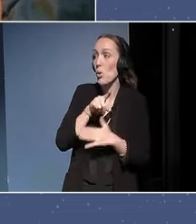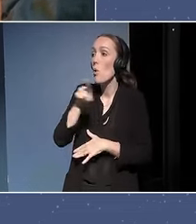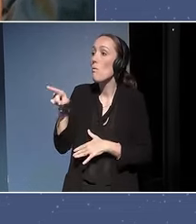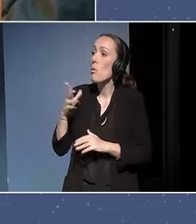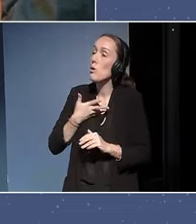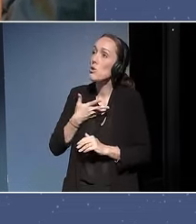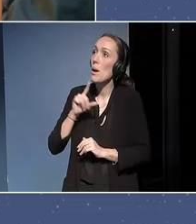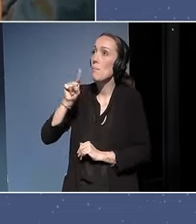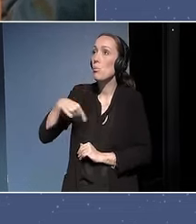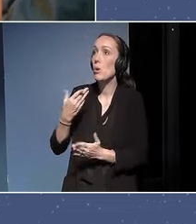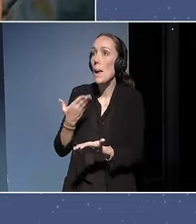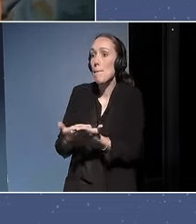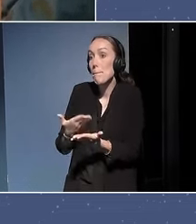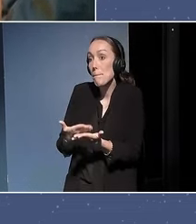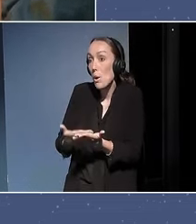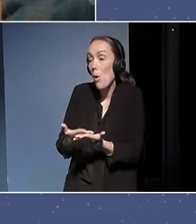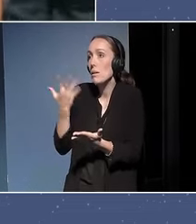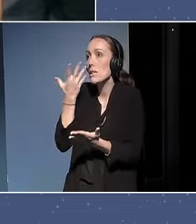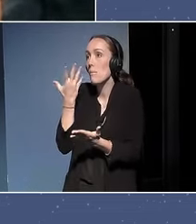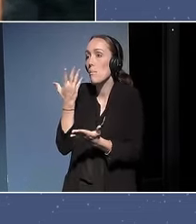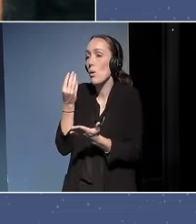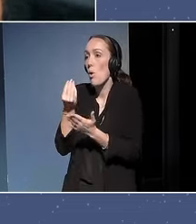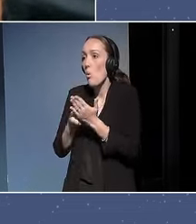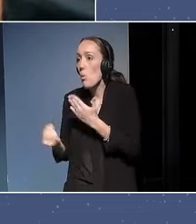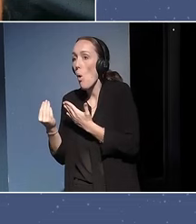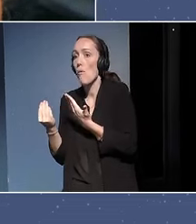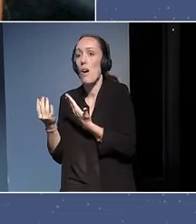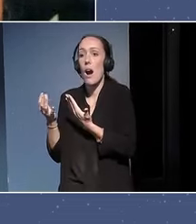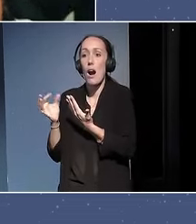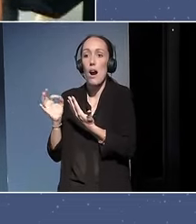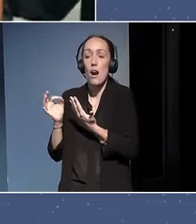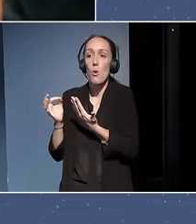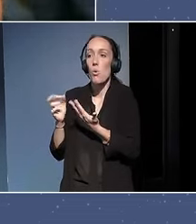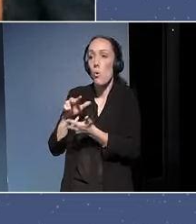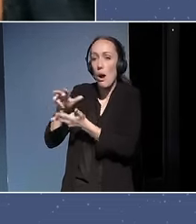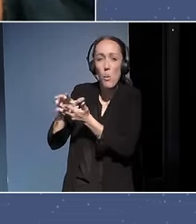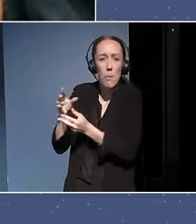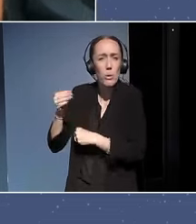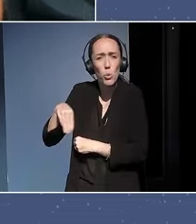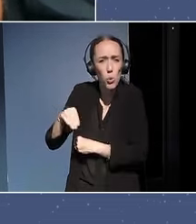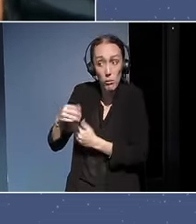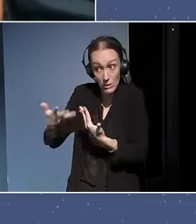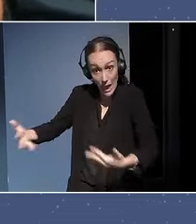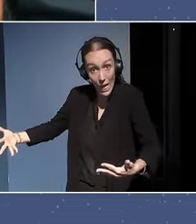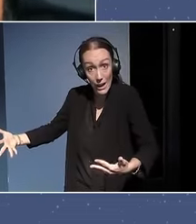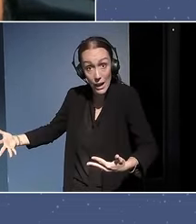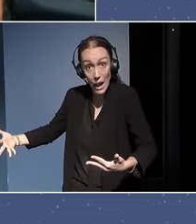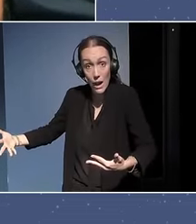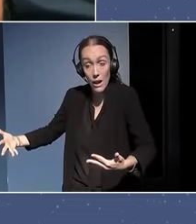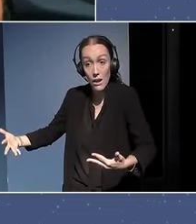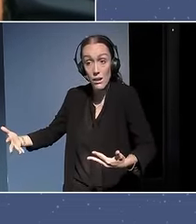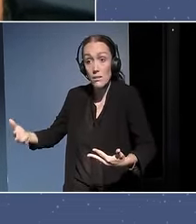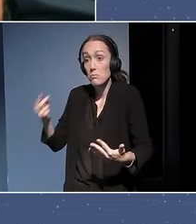nel Magari dove deponeva le uova o dove si accoppiava cheeva anche su terraferma magari anche guardando L'albero